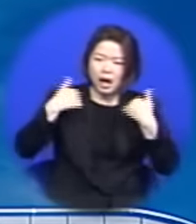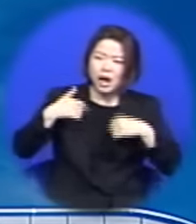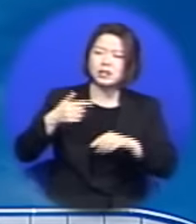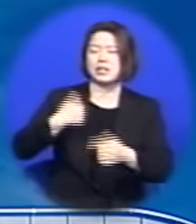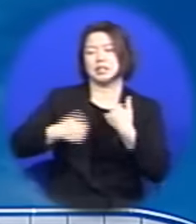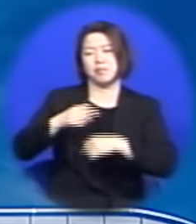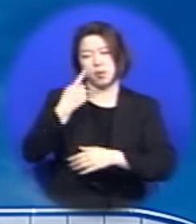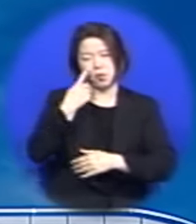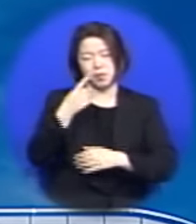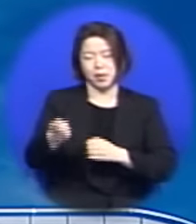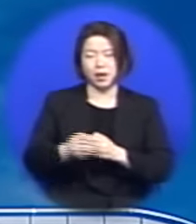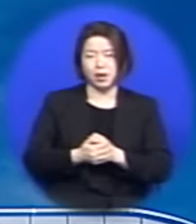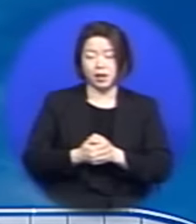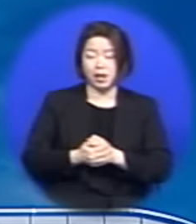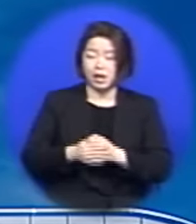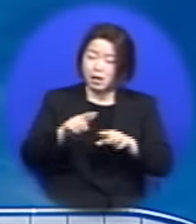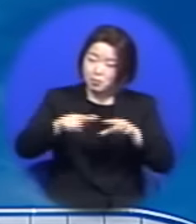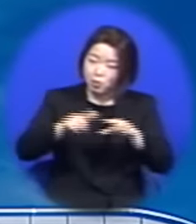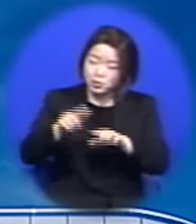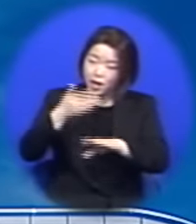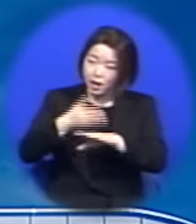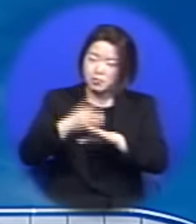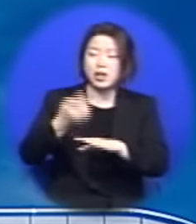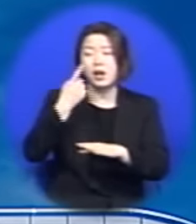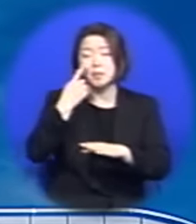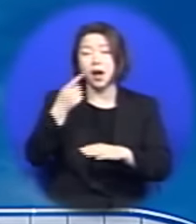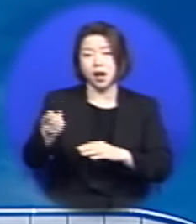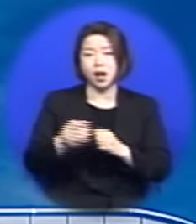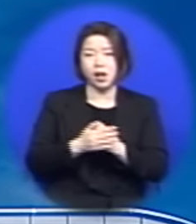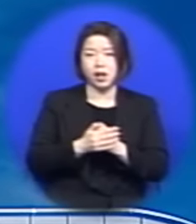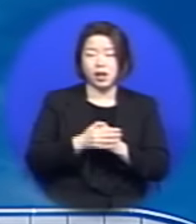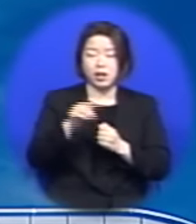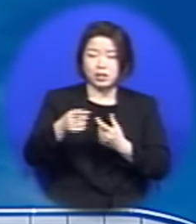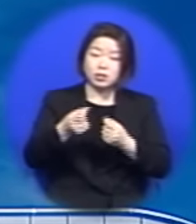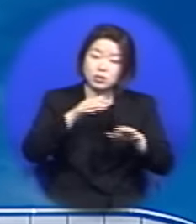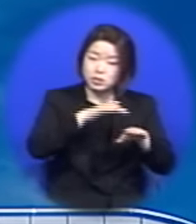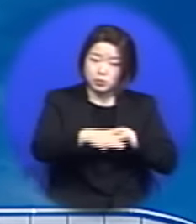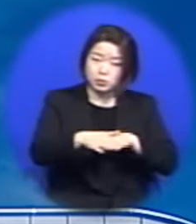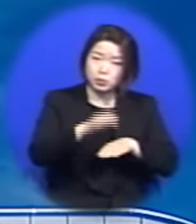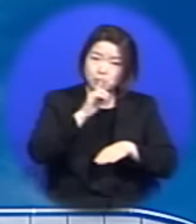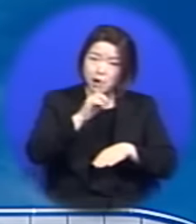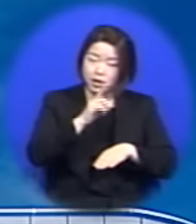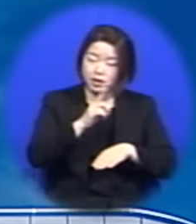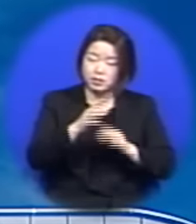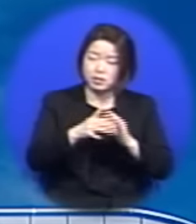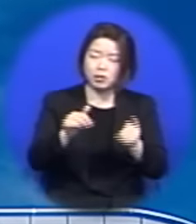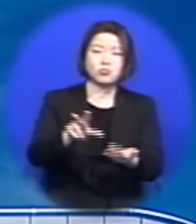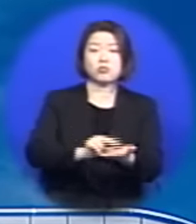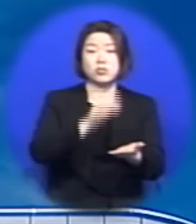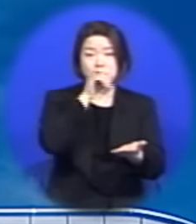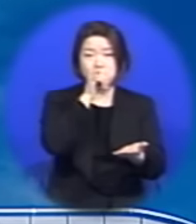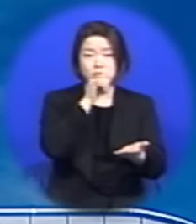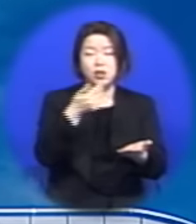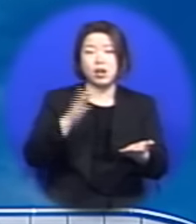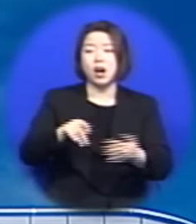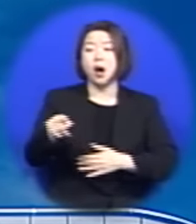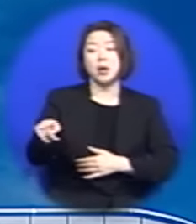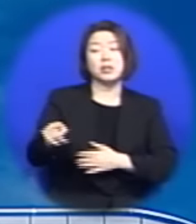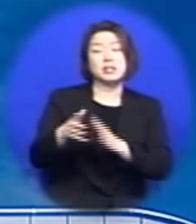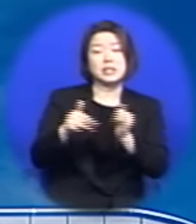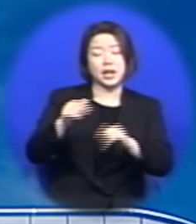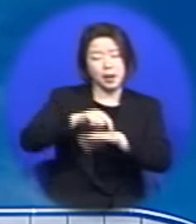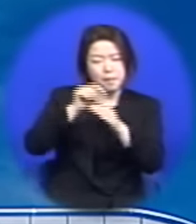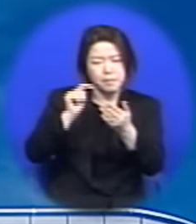범사에 감사해요 이런 식으로 말하는 사람도 문제가 되지요 정말 그 사람의 심정을